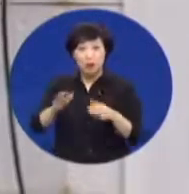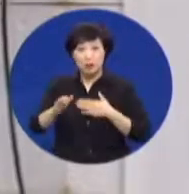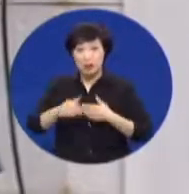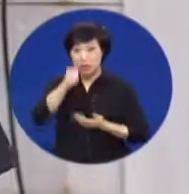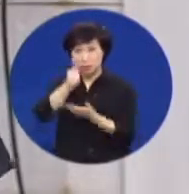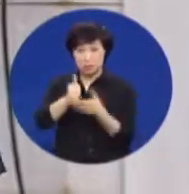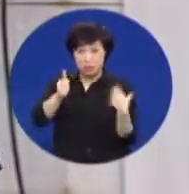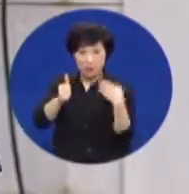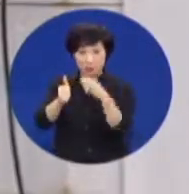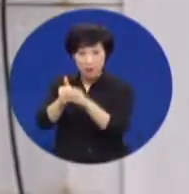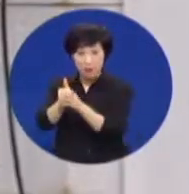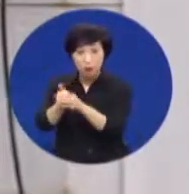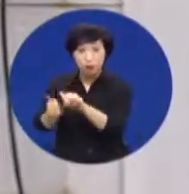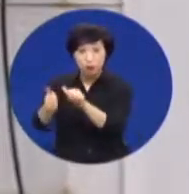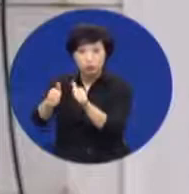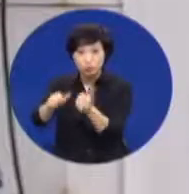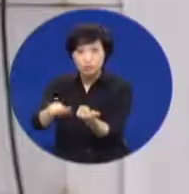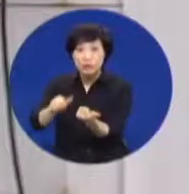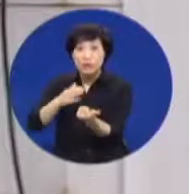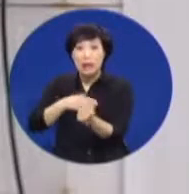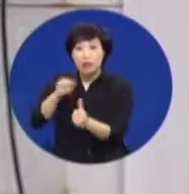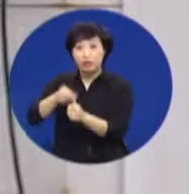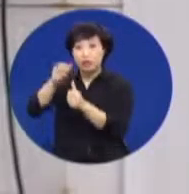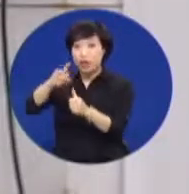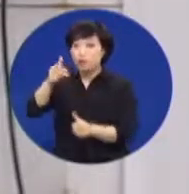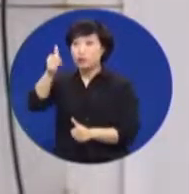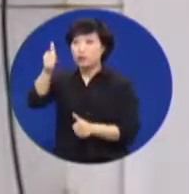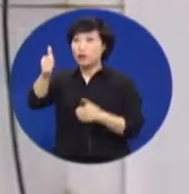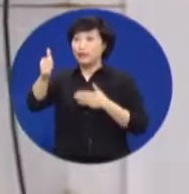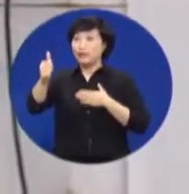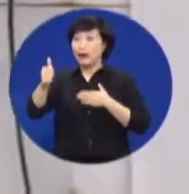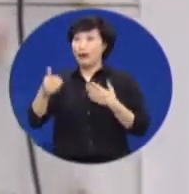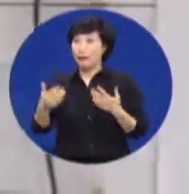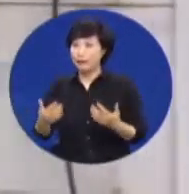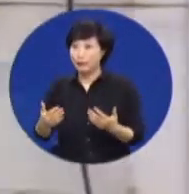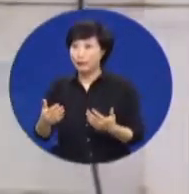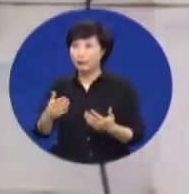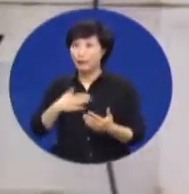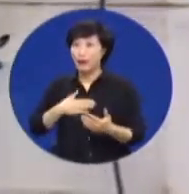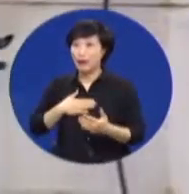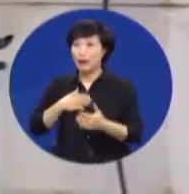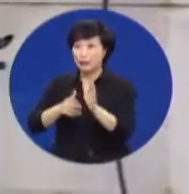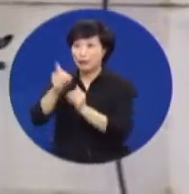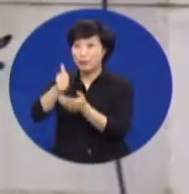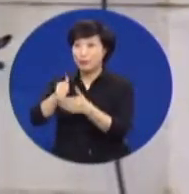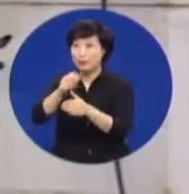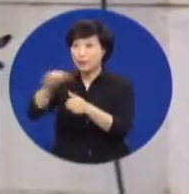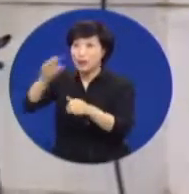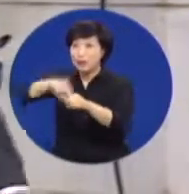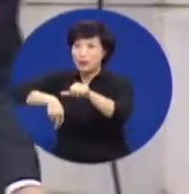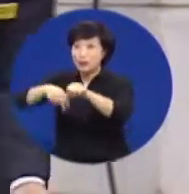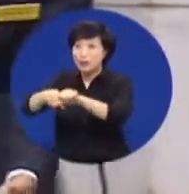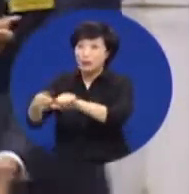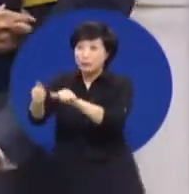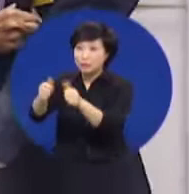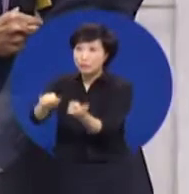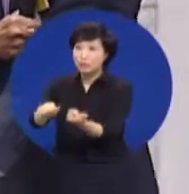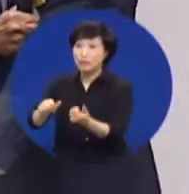죄를 담당하고 죽으신 나의 구세주인데 그분을 내가 죽였네.